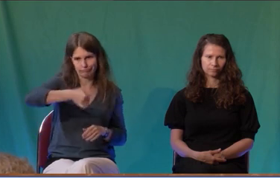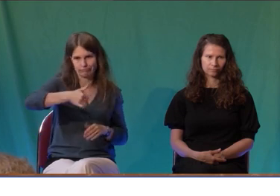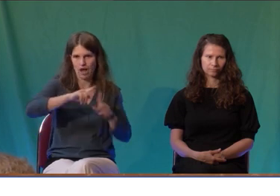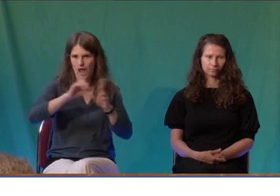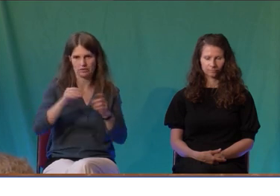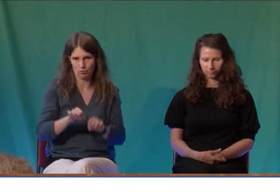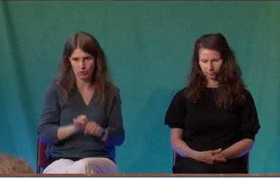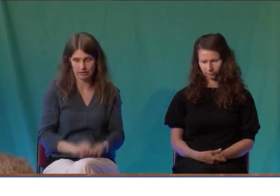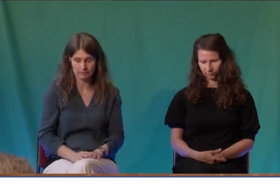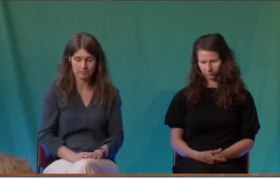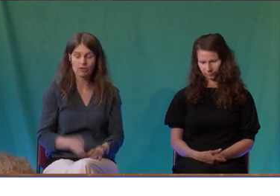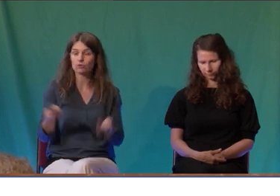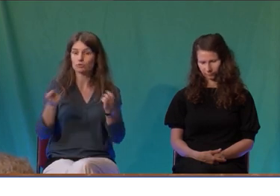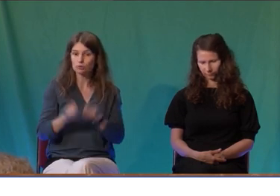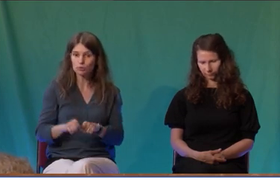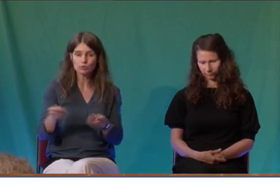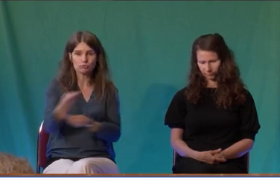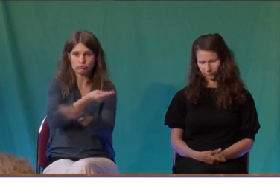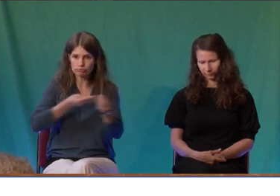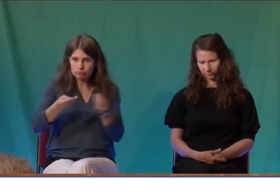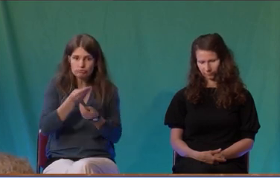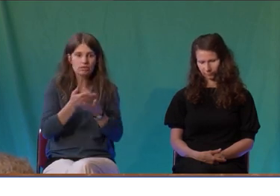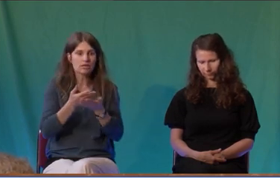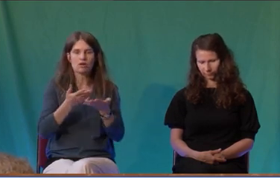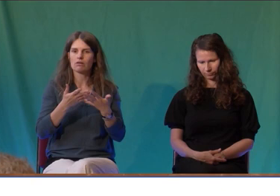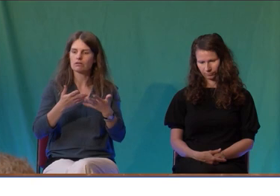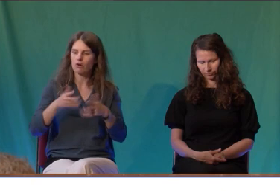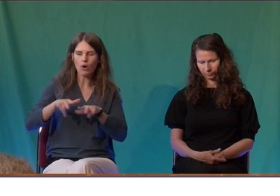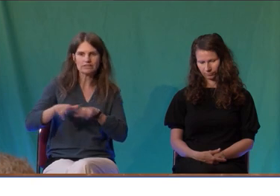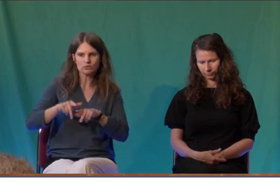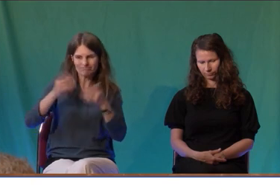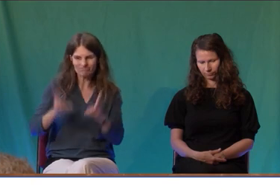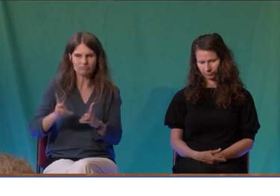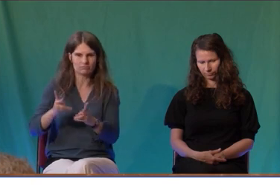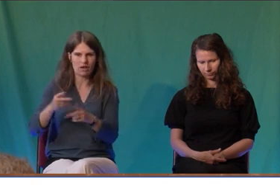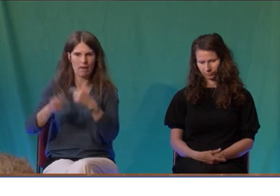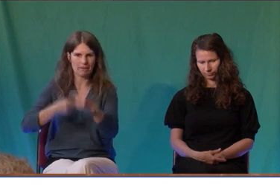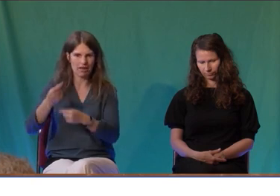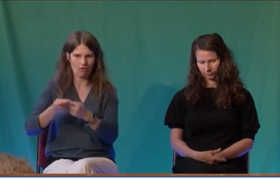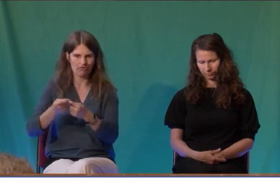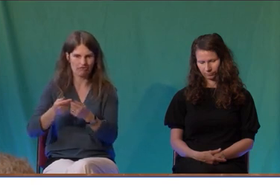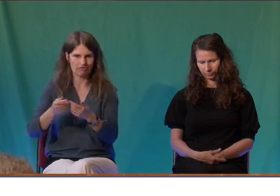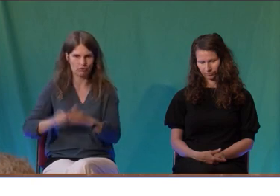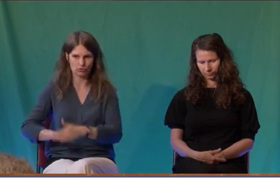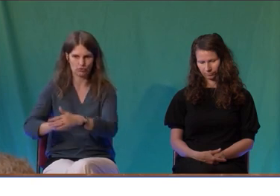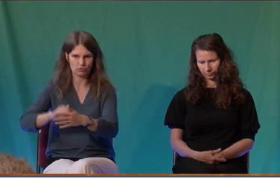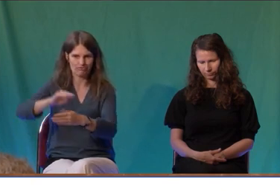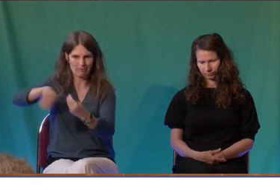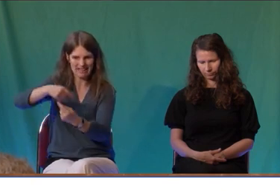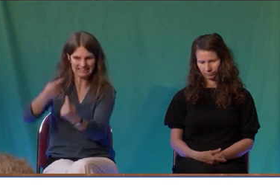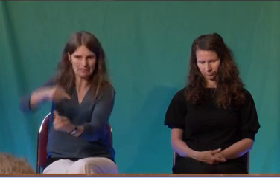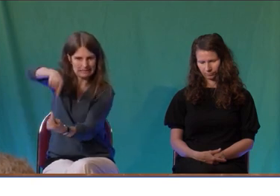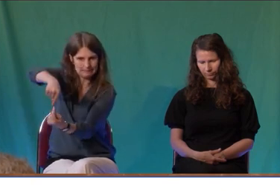Unterstützung in der Familie organisiert wird ausgetauscht da war das Thema das ja wenn es